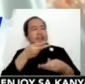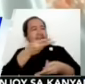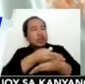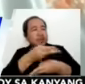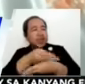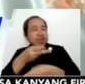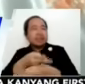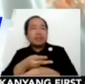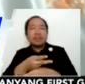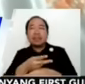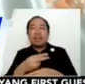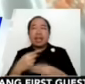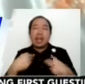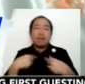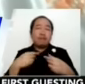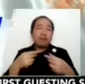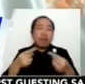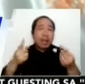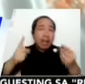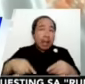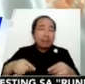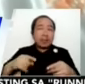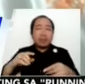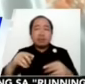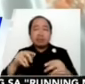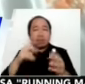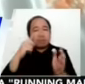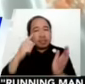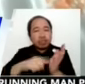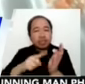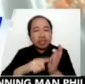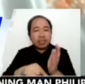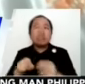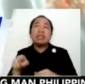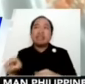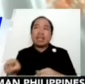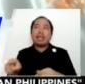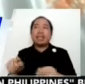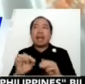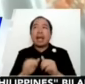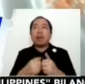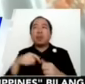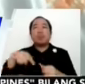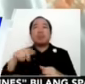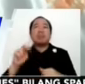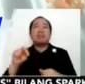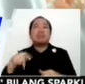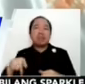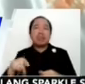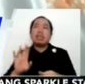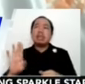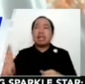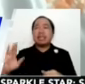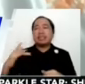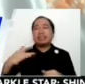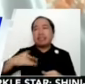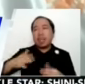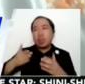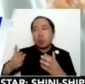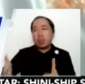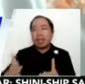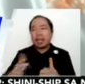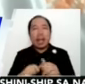eh, ganyan mangharas ang PNP. Modus yan ng